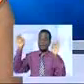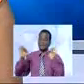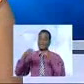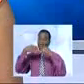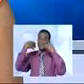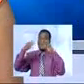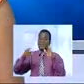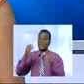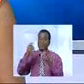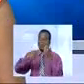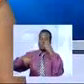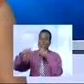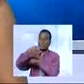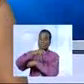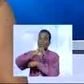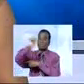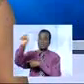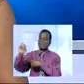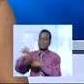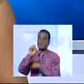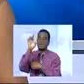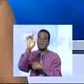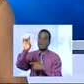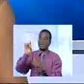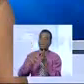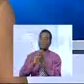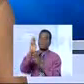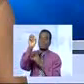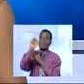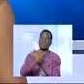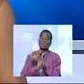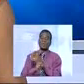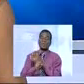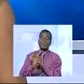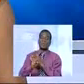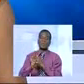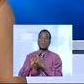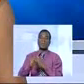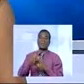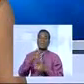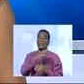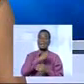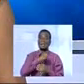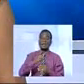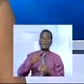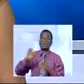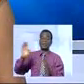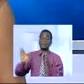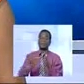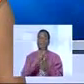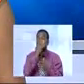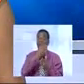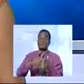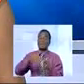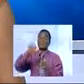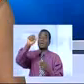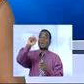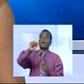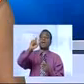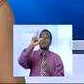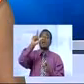s'achève aujourd'hui, samedi 8 mars. Pour l'apothéose, Alpha Blondie, Didier Arafat et Ramsès